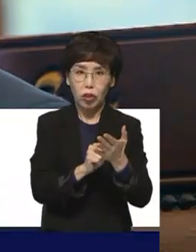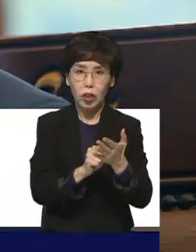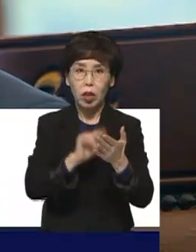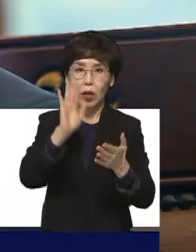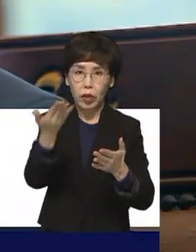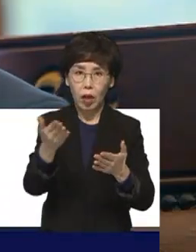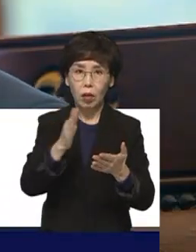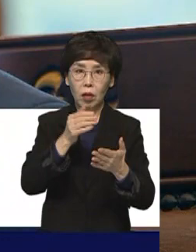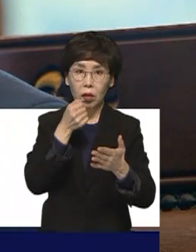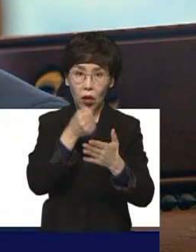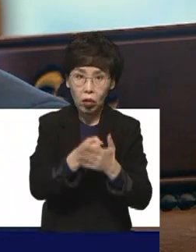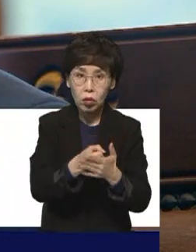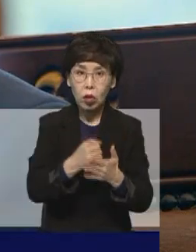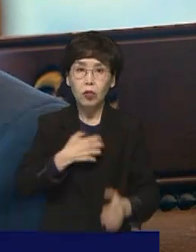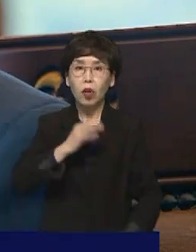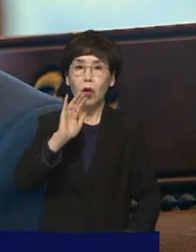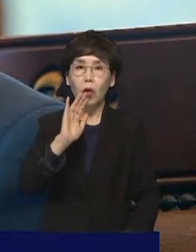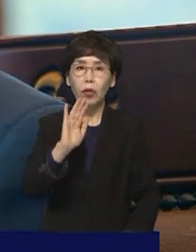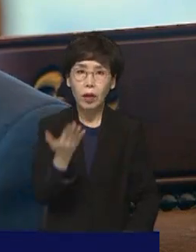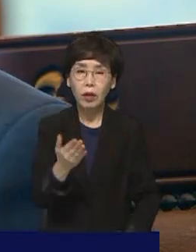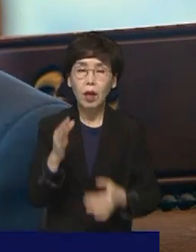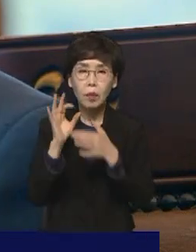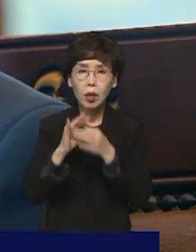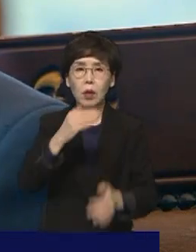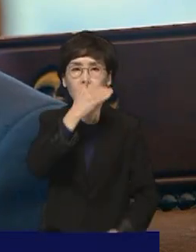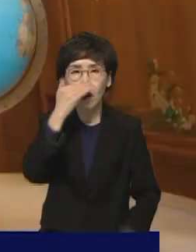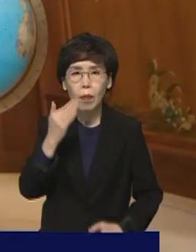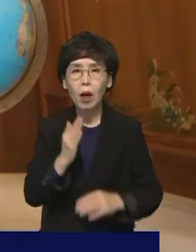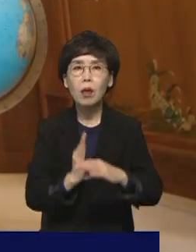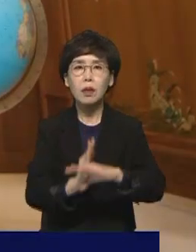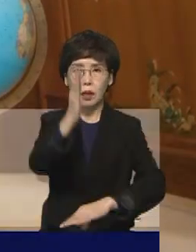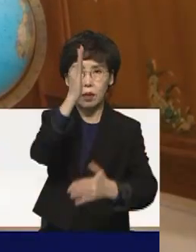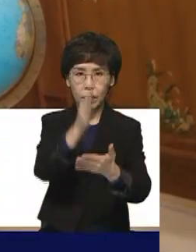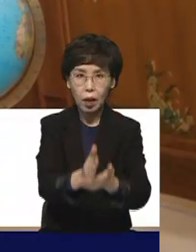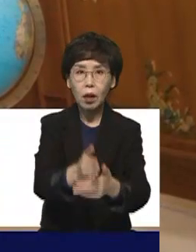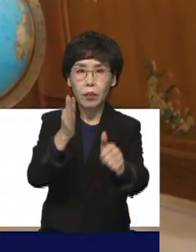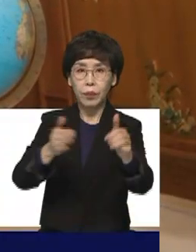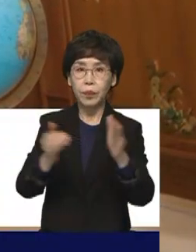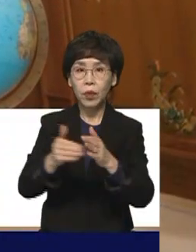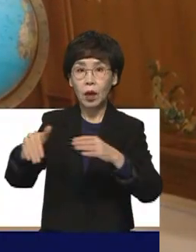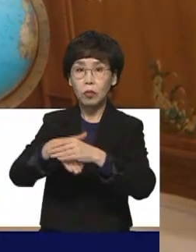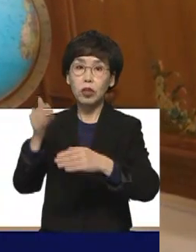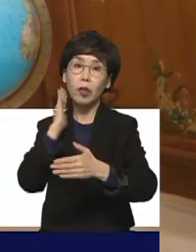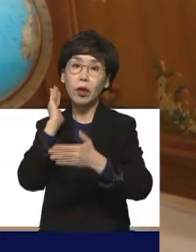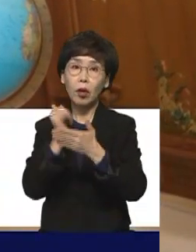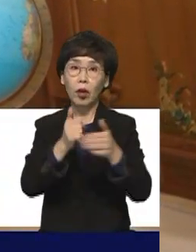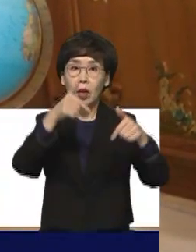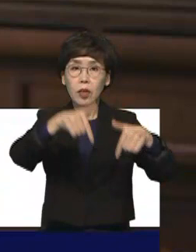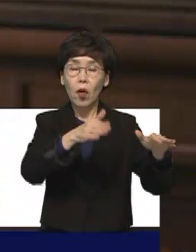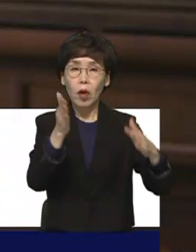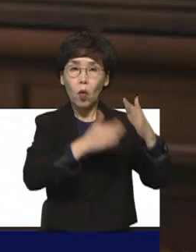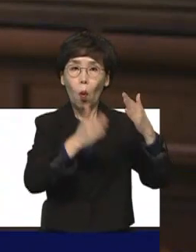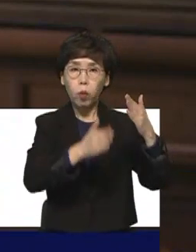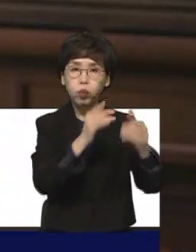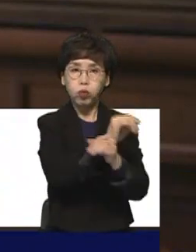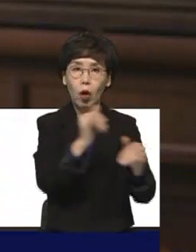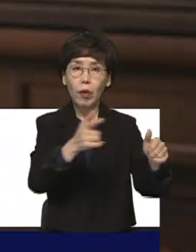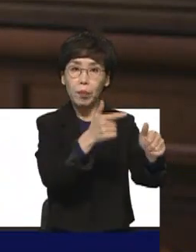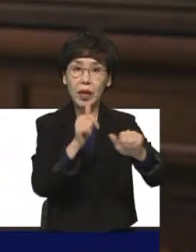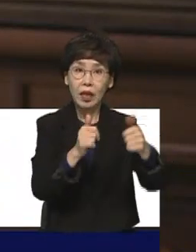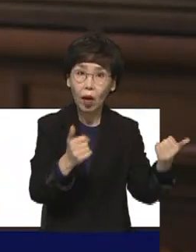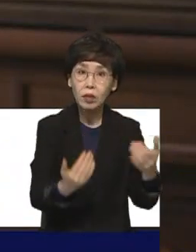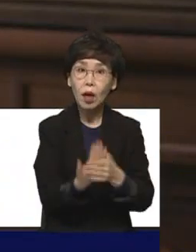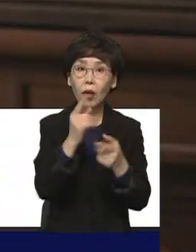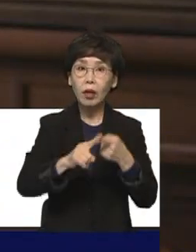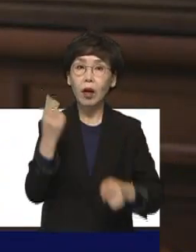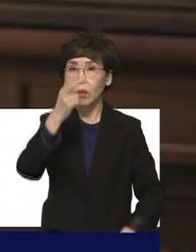부디 도를 넘지 않기를 바란다고 언급했습니다 문전 대통령이 서해 공무원 피격 사건과 관련한 검찰